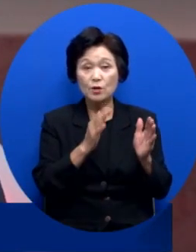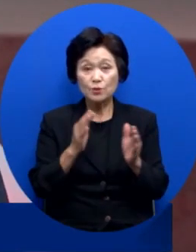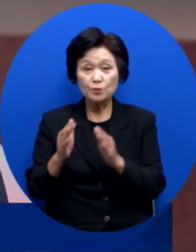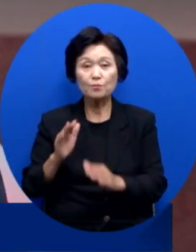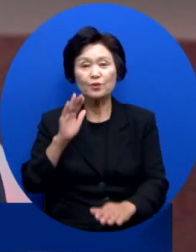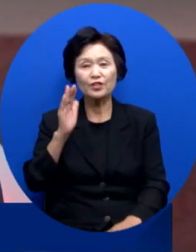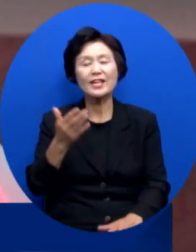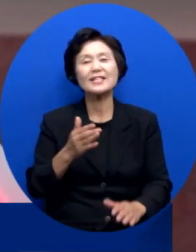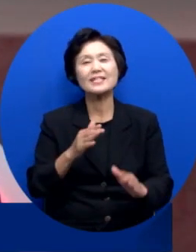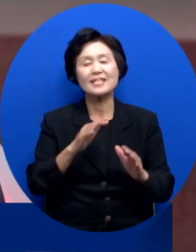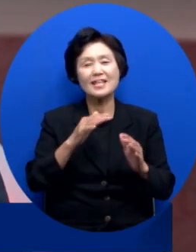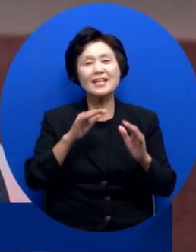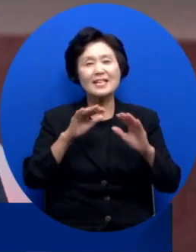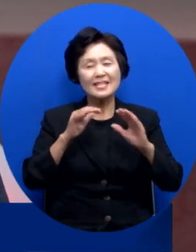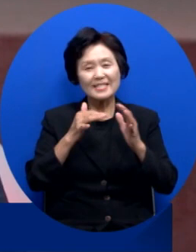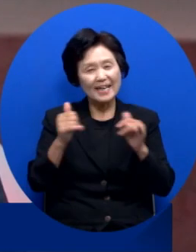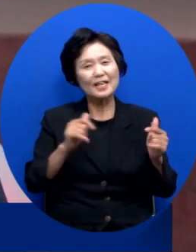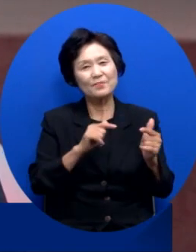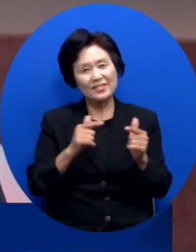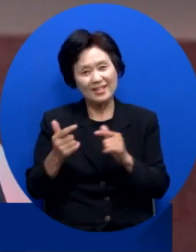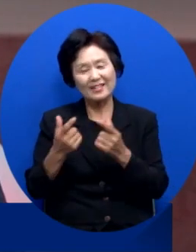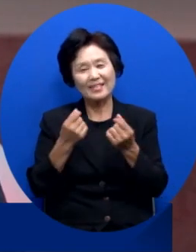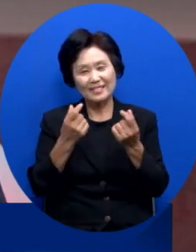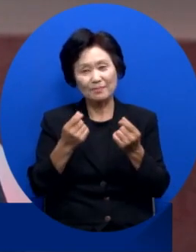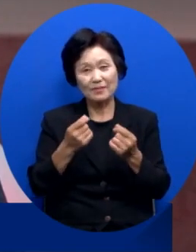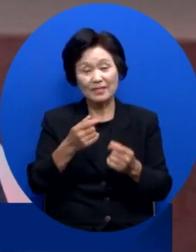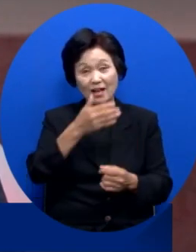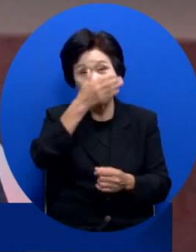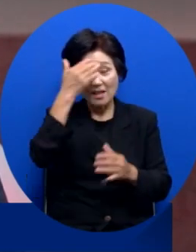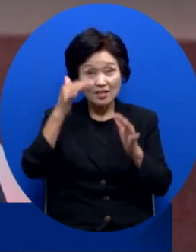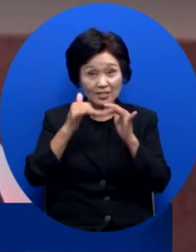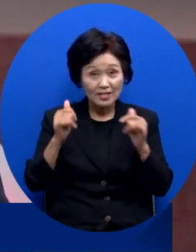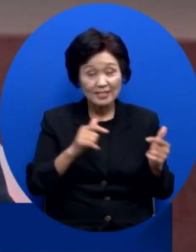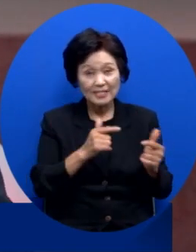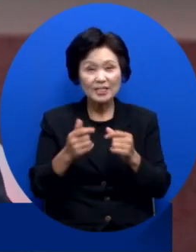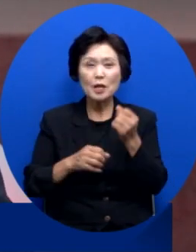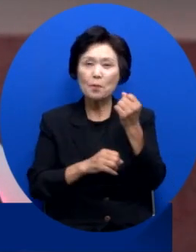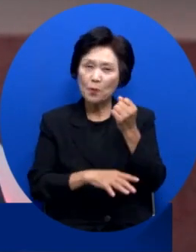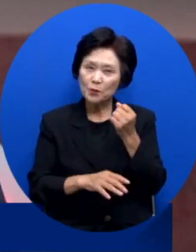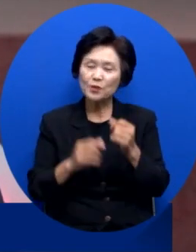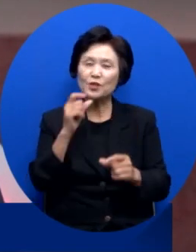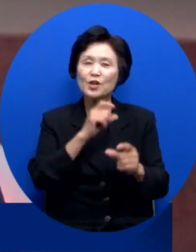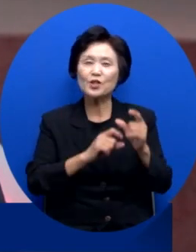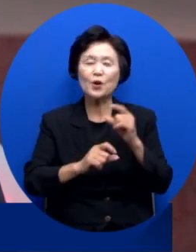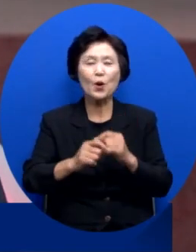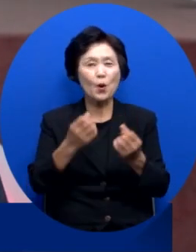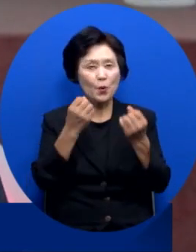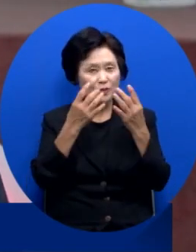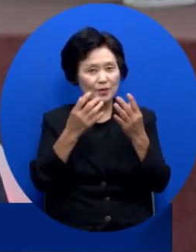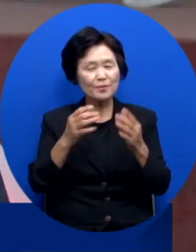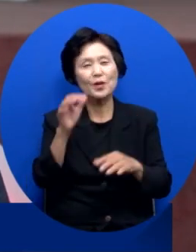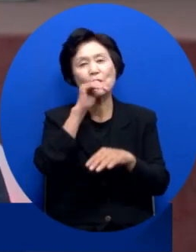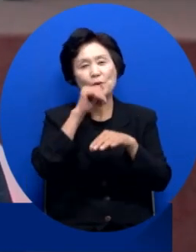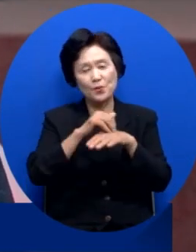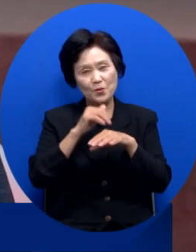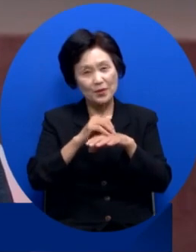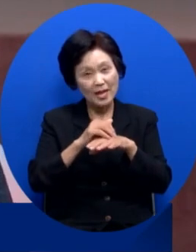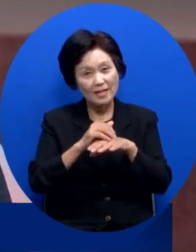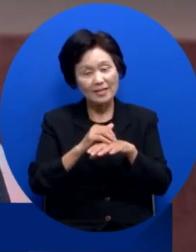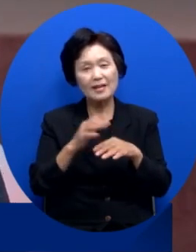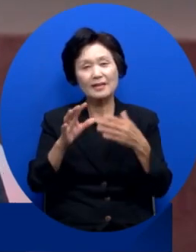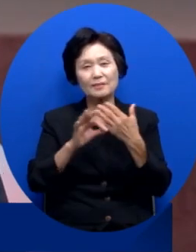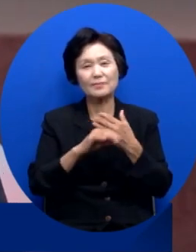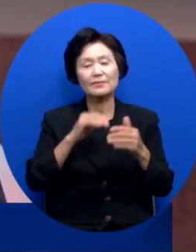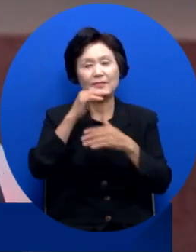것들이 그릇이 준비되어 있기 때문에 우리 청년들이 그 본질을 강화하고 본질에 대한 훈련을 이번 집회 때 한다면